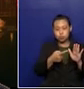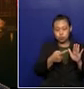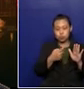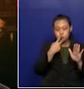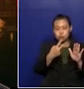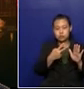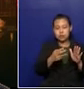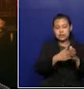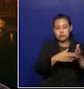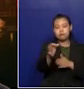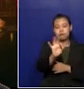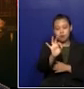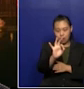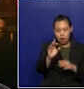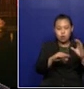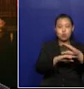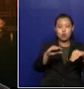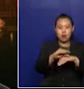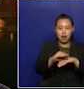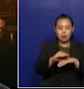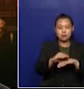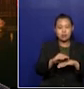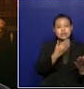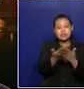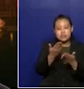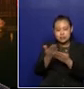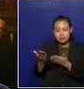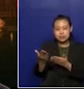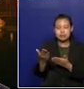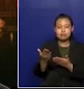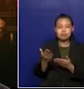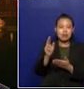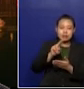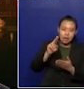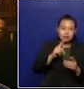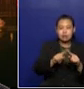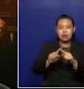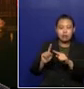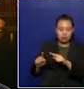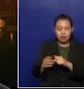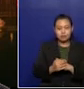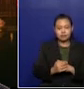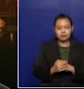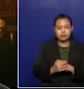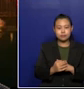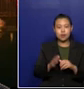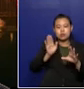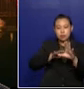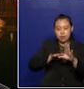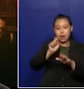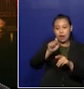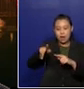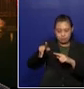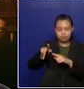สีฟ้าคือโครงการชิมช็อปใช้คิดกันดีเหลือเกินเงินนะฮะต้องไปสมัครแอปชื่ออะ